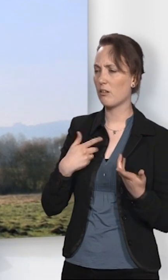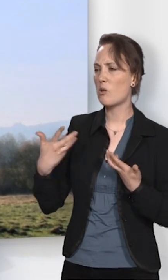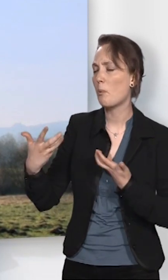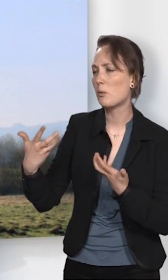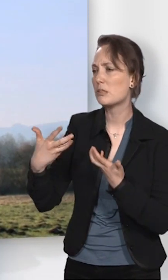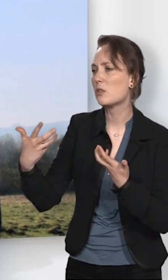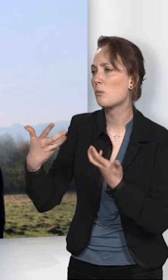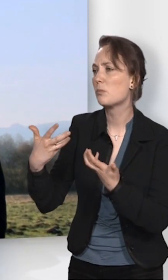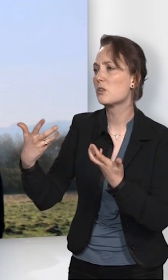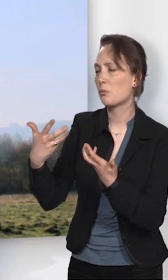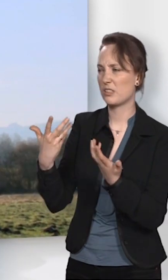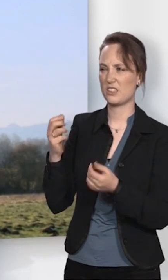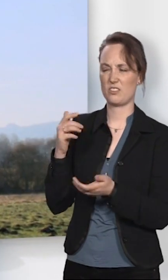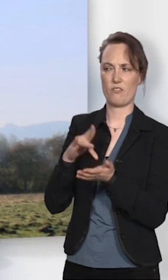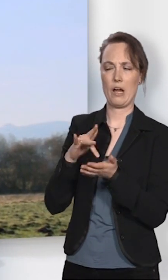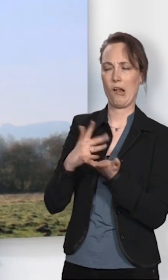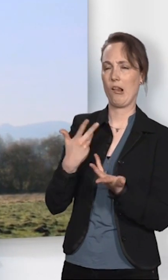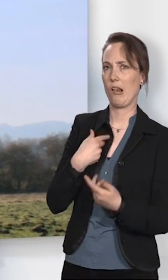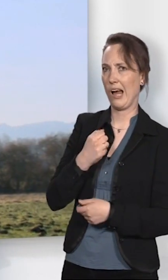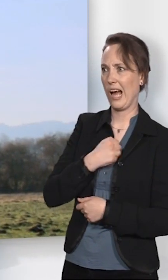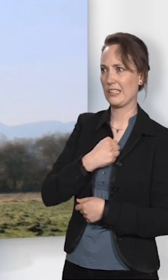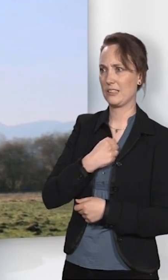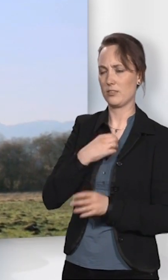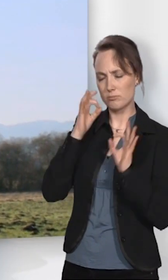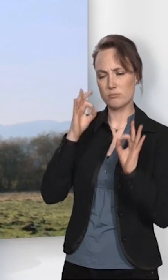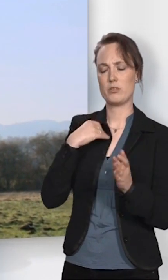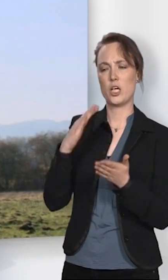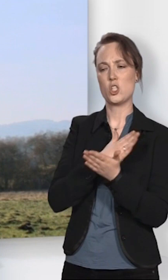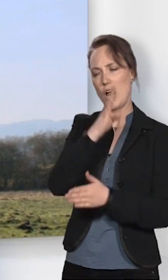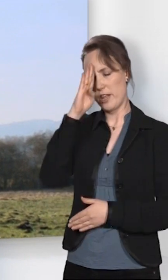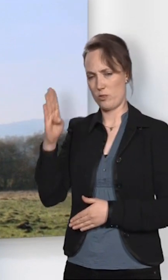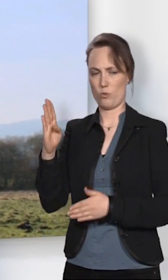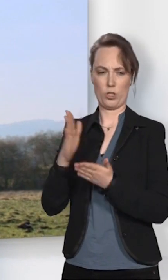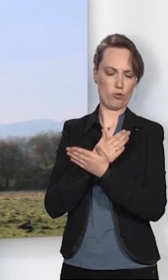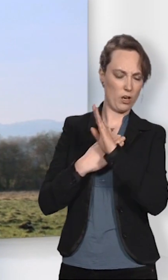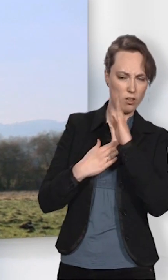einzugehen, weil man Angst hatte vor irgendeiner eindeutigen Entscheidung und Angst hatte vor den